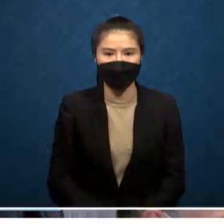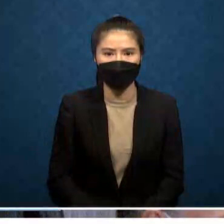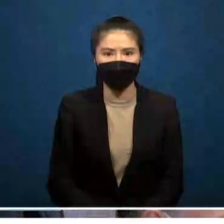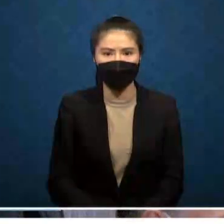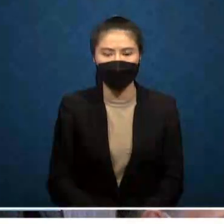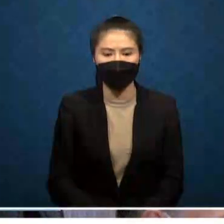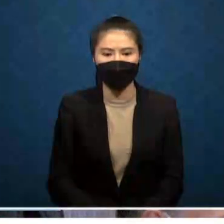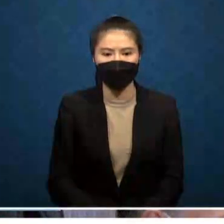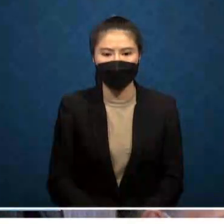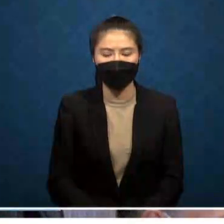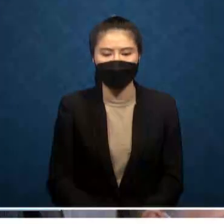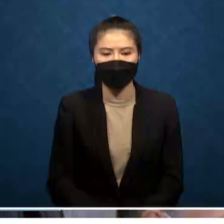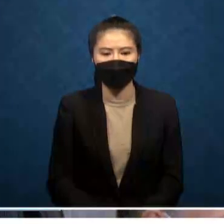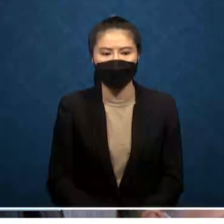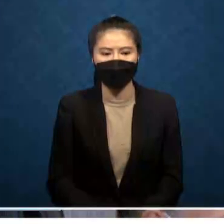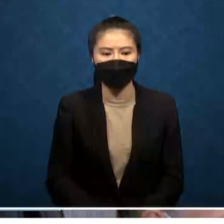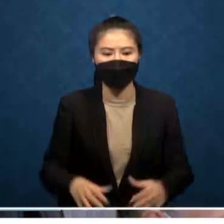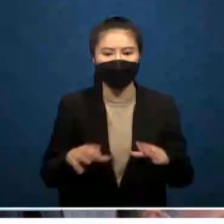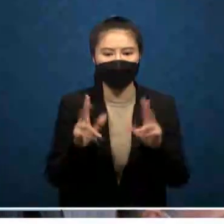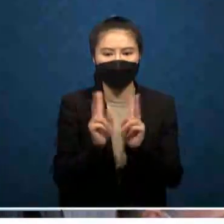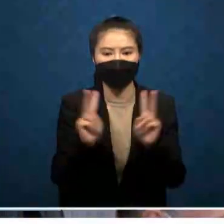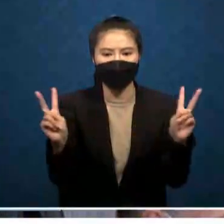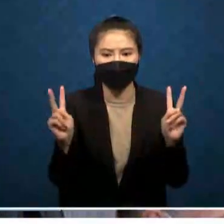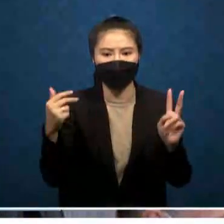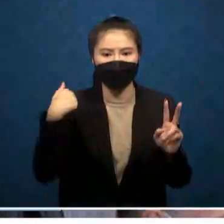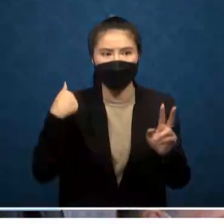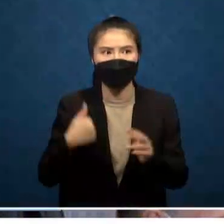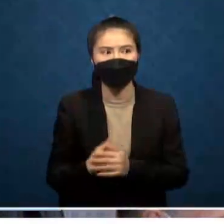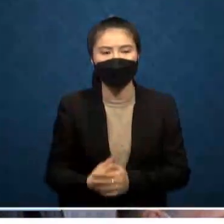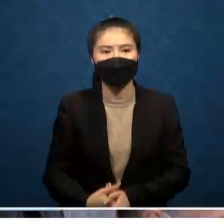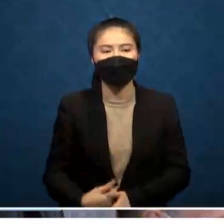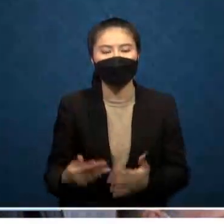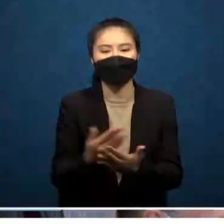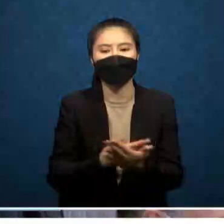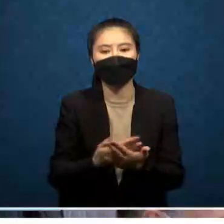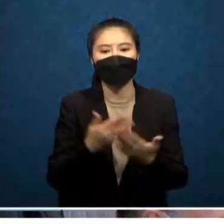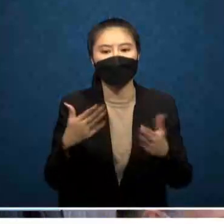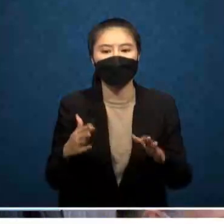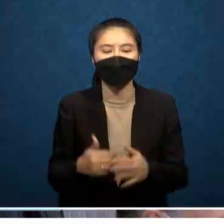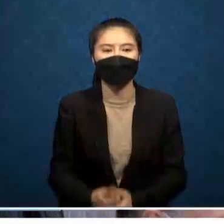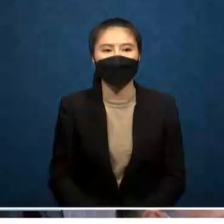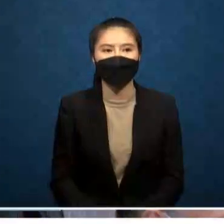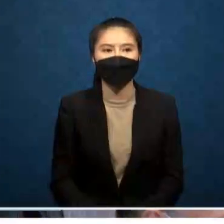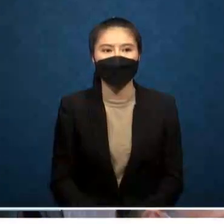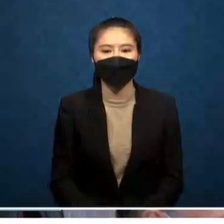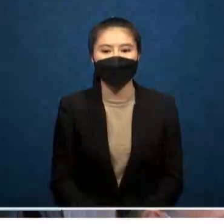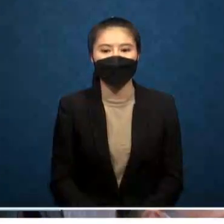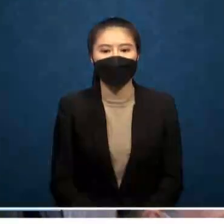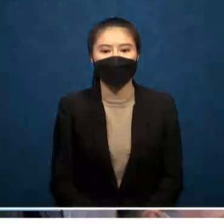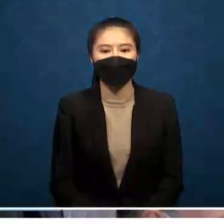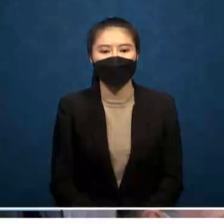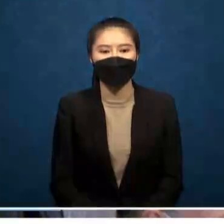ท่ดูข้อกรมาที่การแตไมไดดูข้อนี้เรื่เลี้เคยห Assistลืกัแล้แลไมกมของใหม่เป็เรทคุยกใ